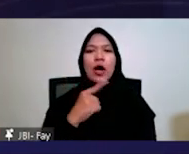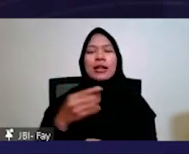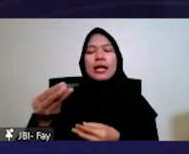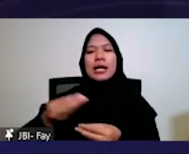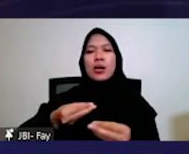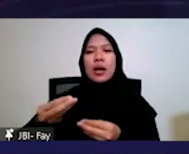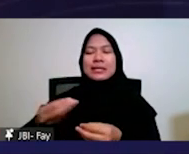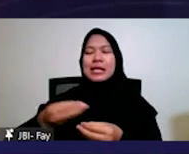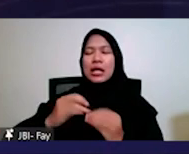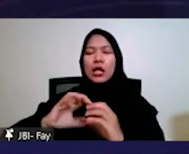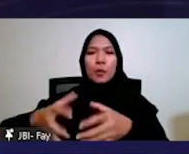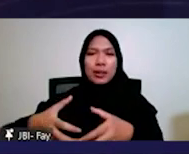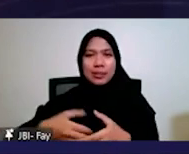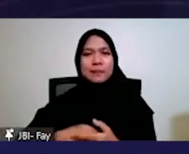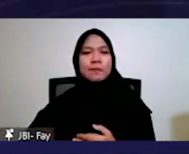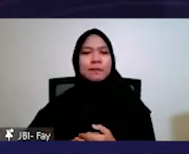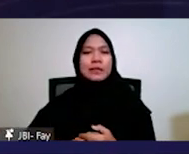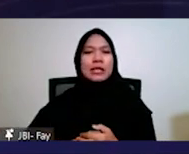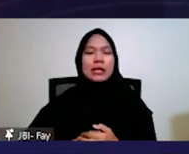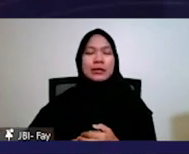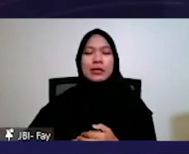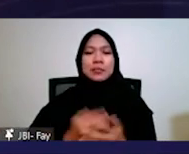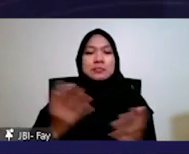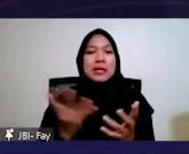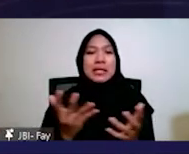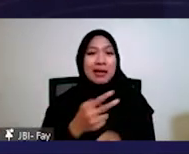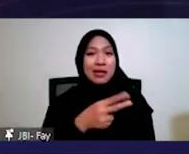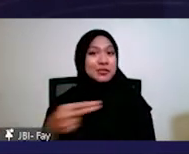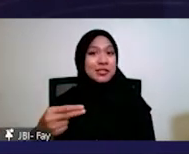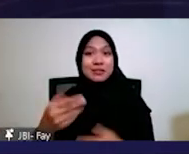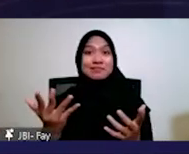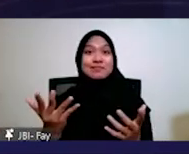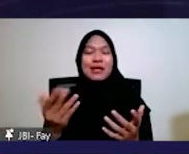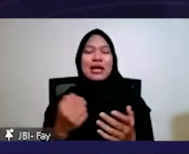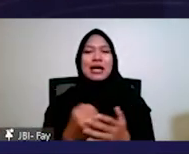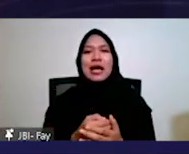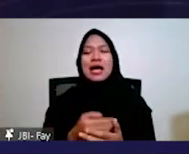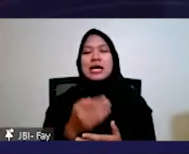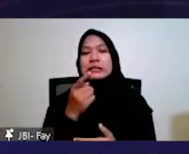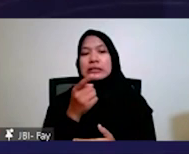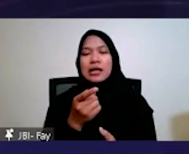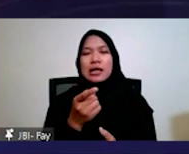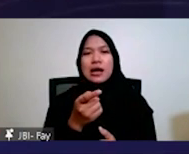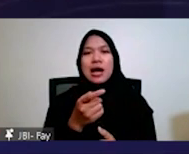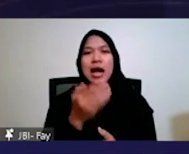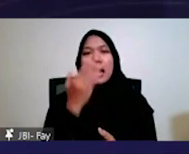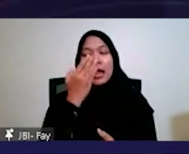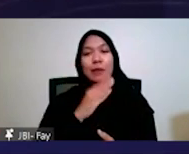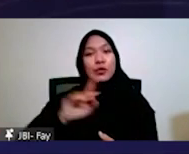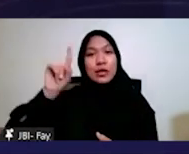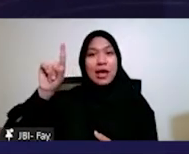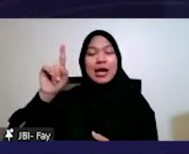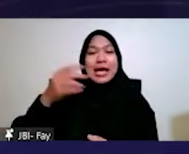lanjut pernah Bagaimana di Indonesia nah teh itu kenapa Alhamdulillah